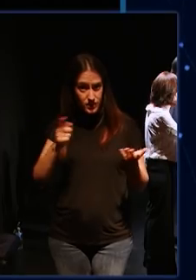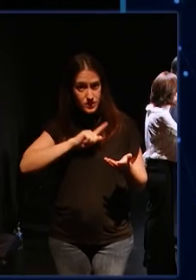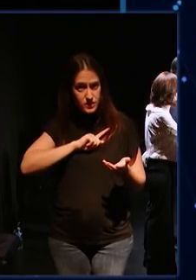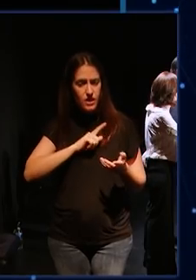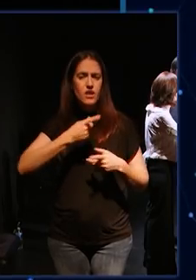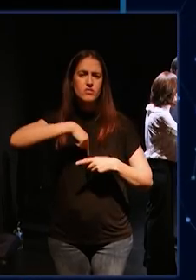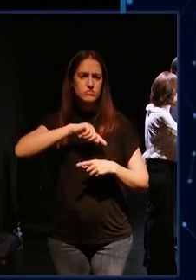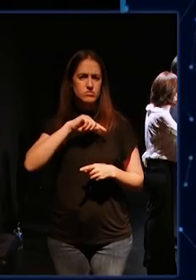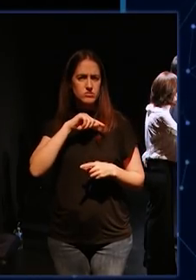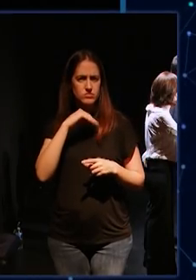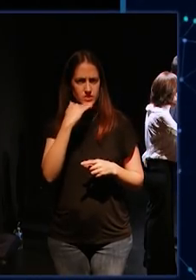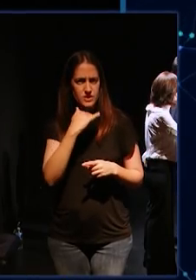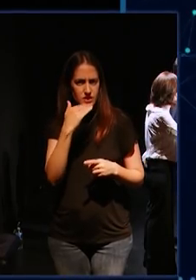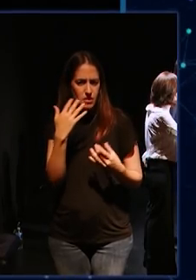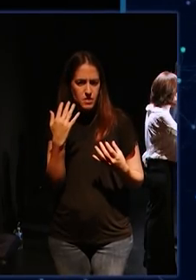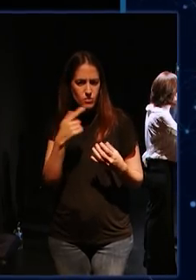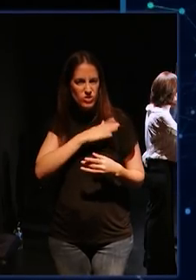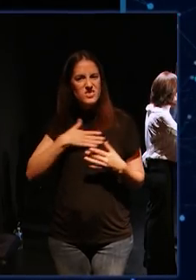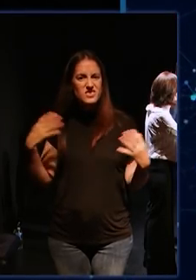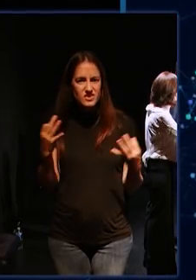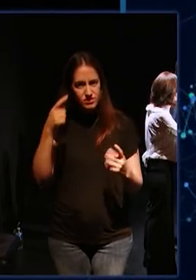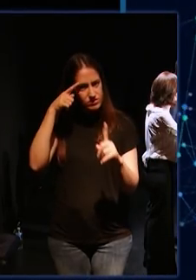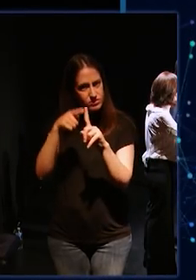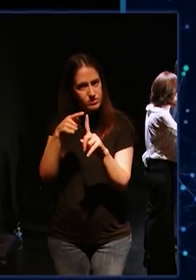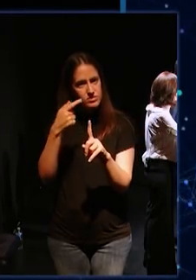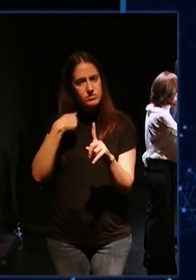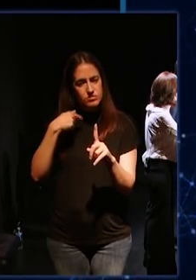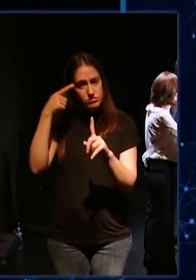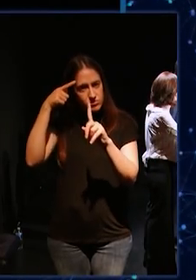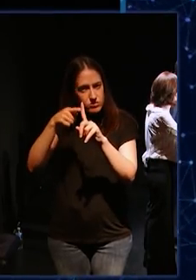volem, estem molt enfocats.